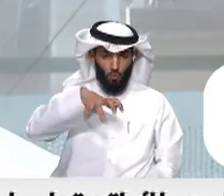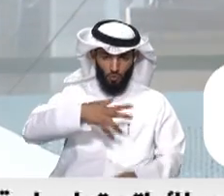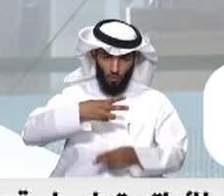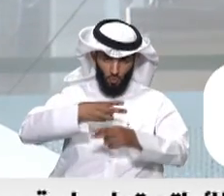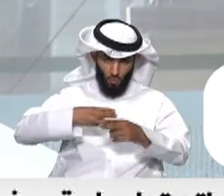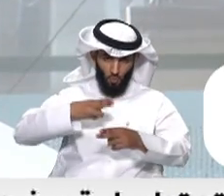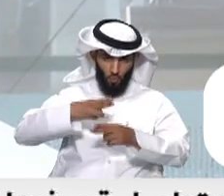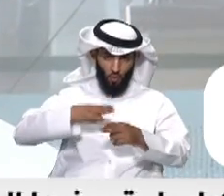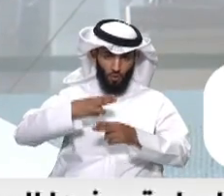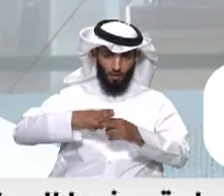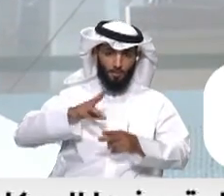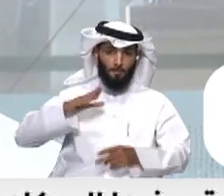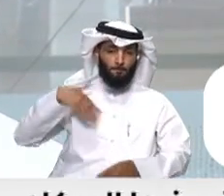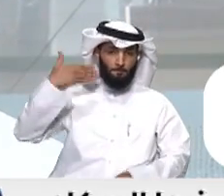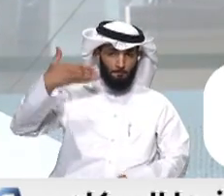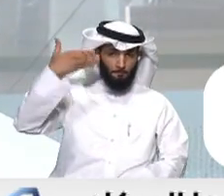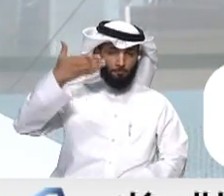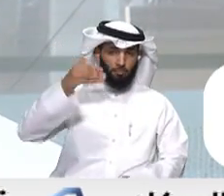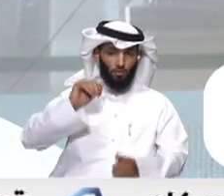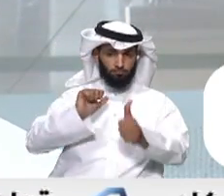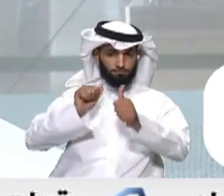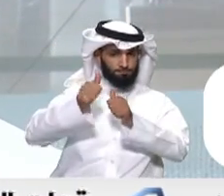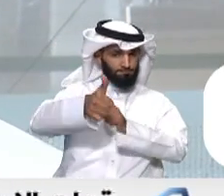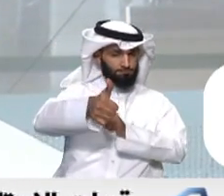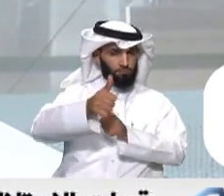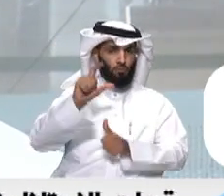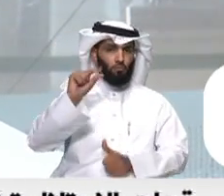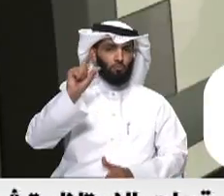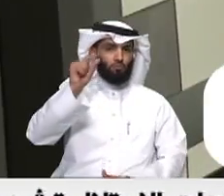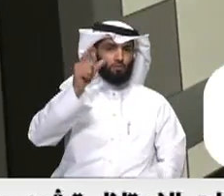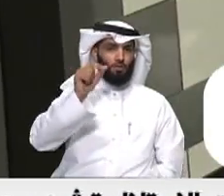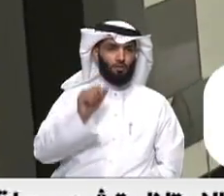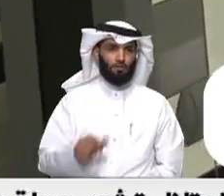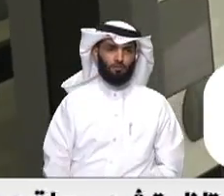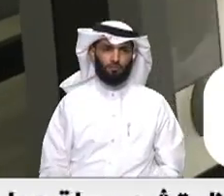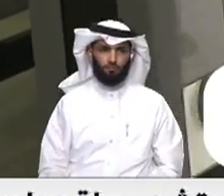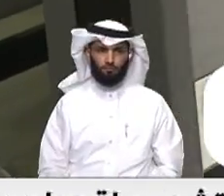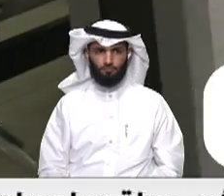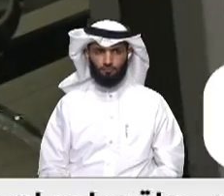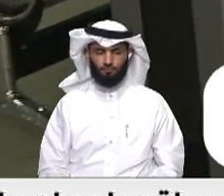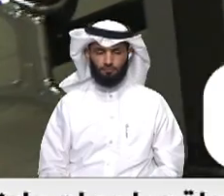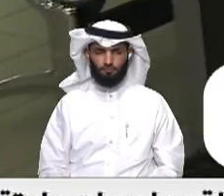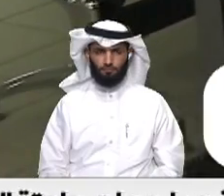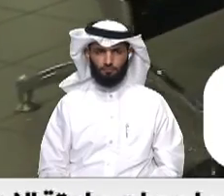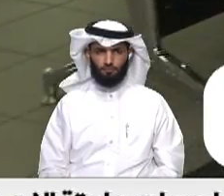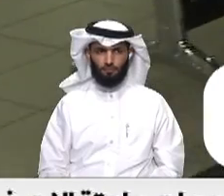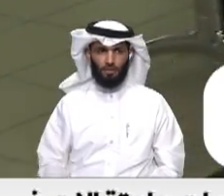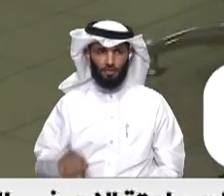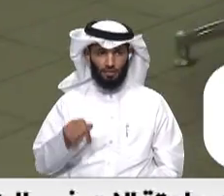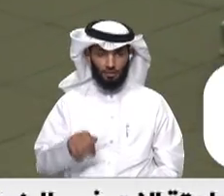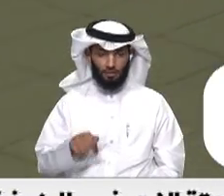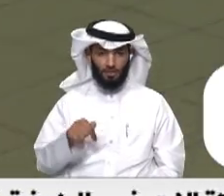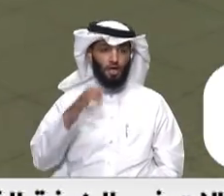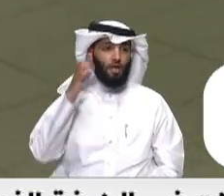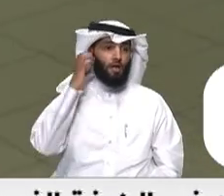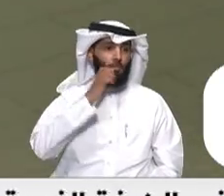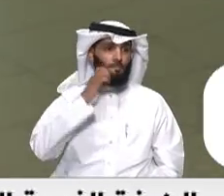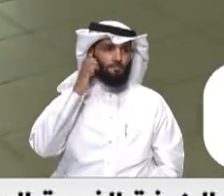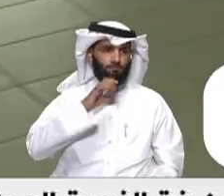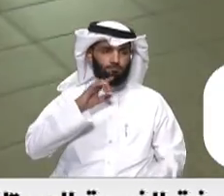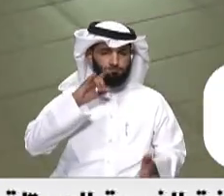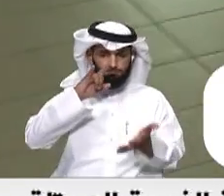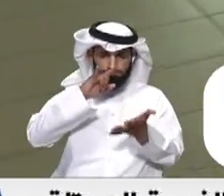الدول المتقدمه في مجال المدن المراعيه للسن زياره الوفد لمركز اليرموك